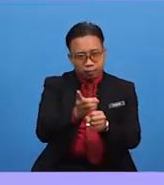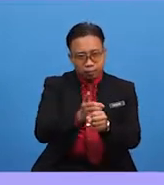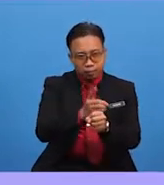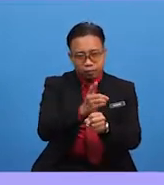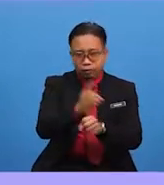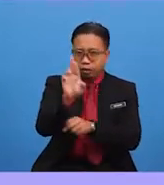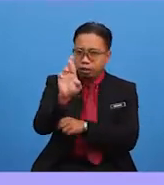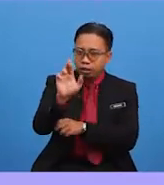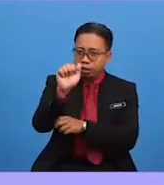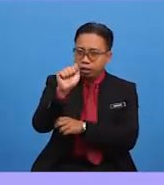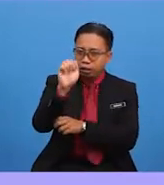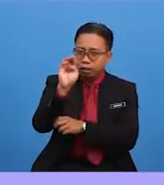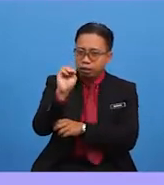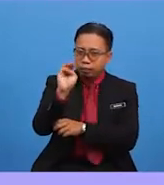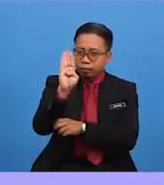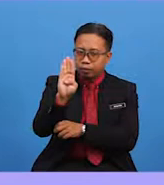Rambutan.